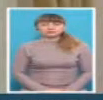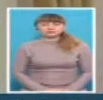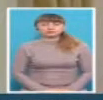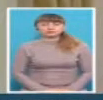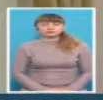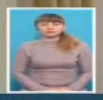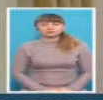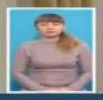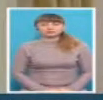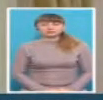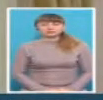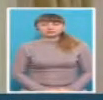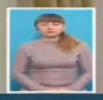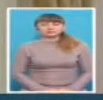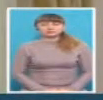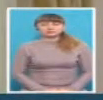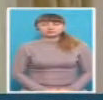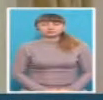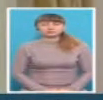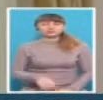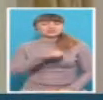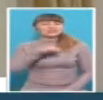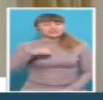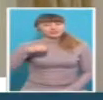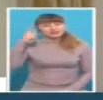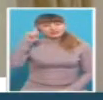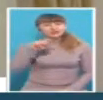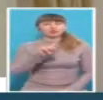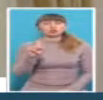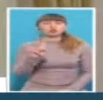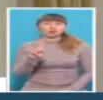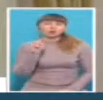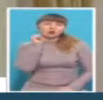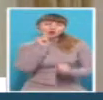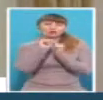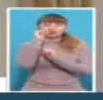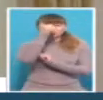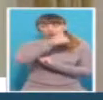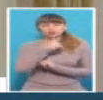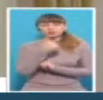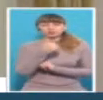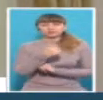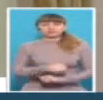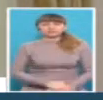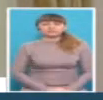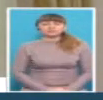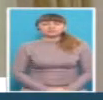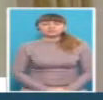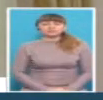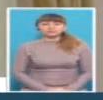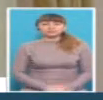жаңағы саласына жыл сайын бөлінетін қаражат 300 миллиард теңгені көлемінде болатын